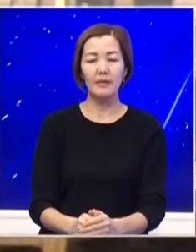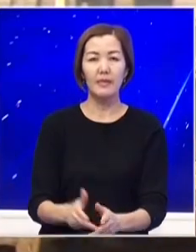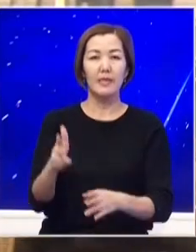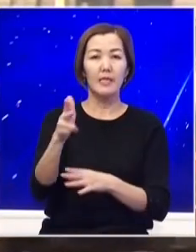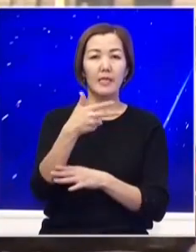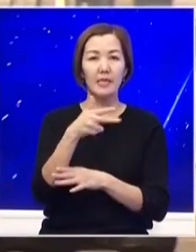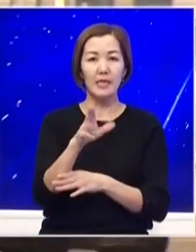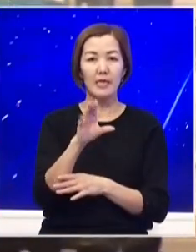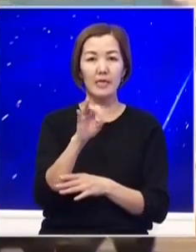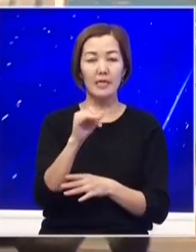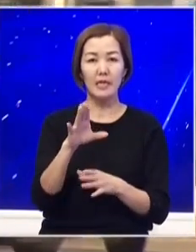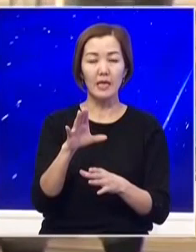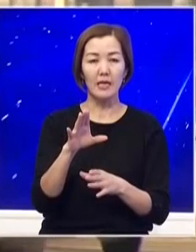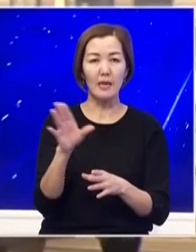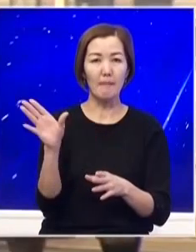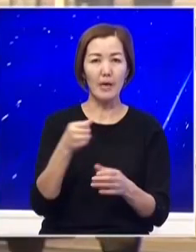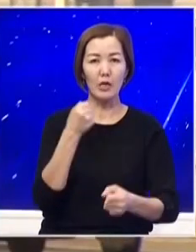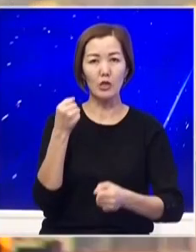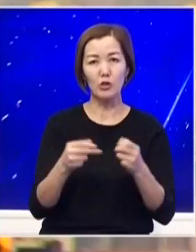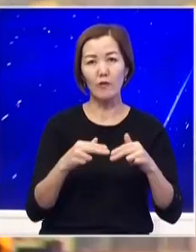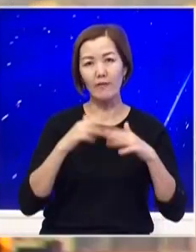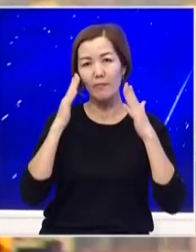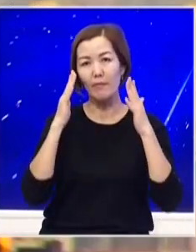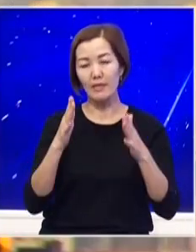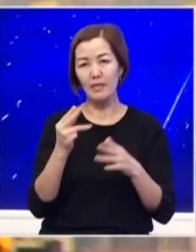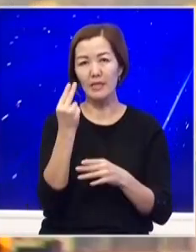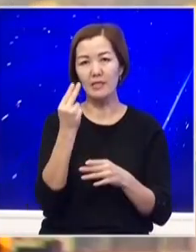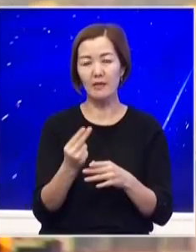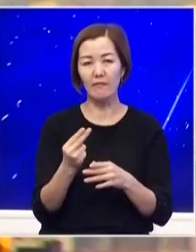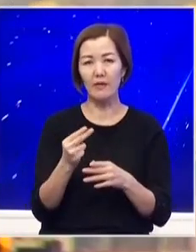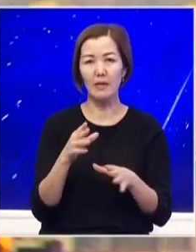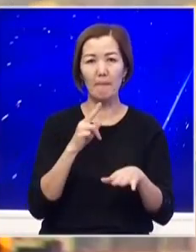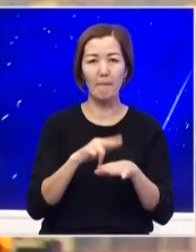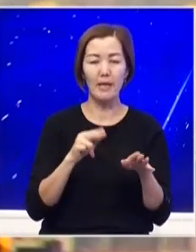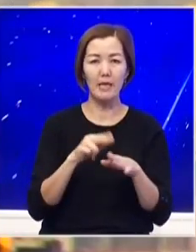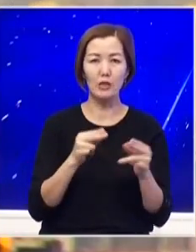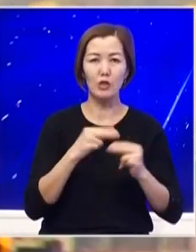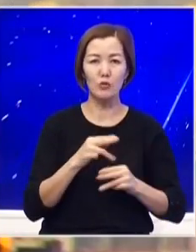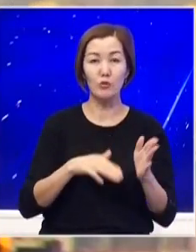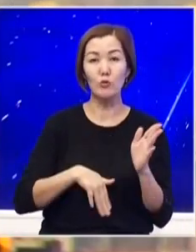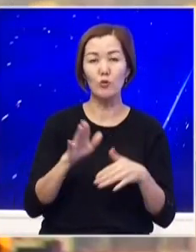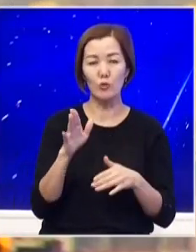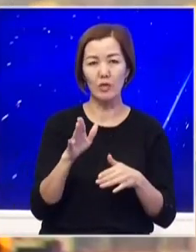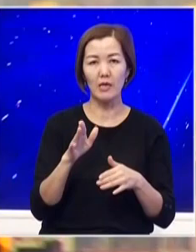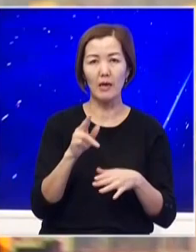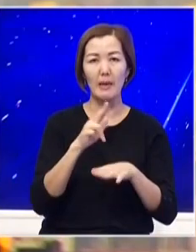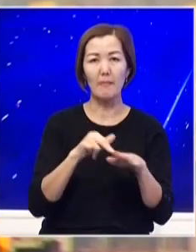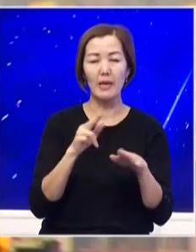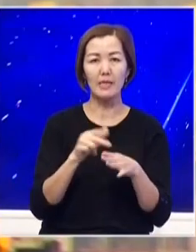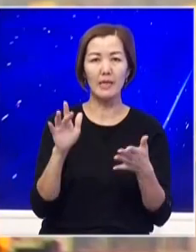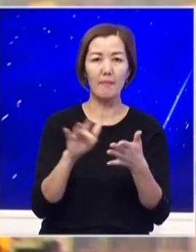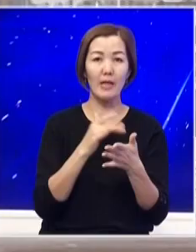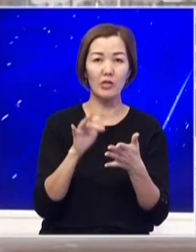Сергек десе, селт етпейтін жүргізуші жоқ. Жаңа сандық қызметтер патрульдік полиция жұмысын жеңілдетіп жатыр. Полиция планшетіне